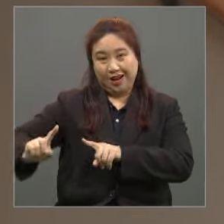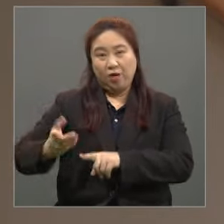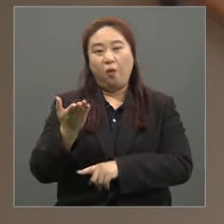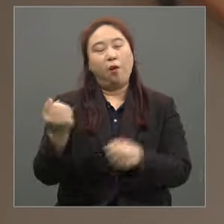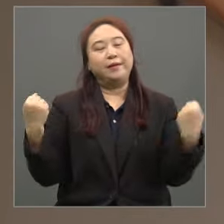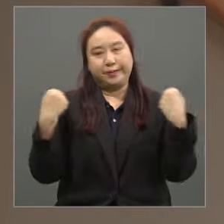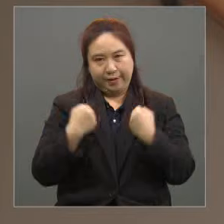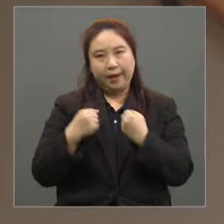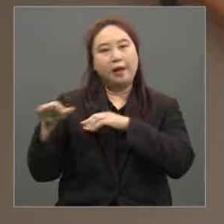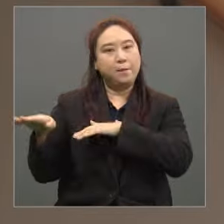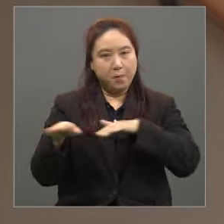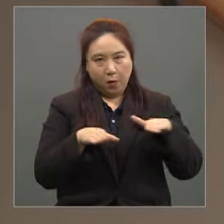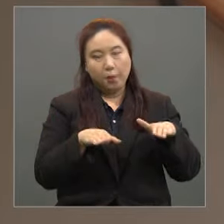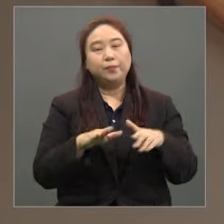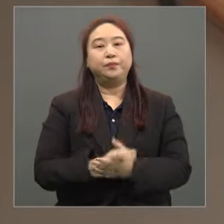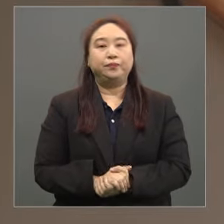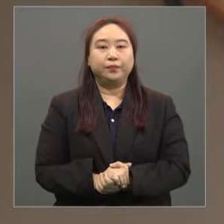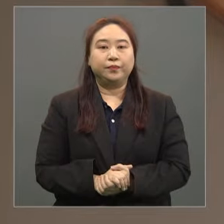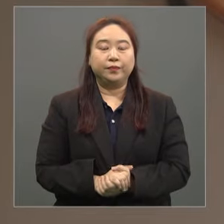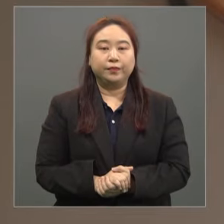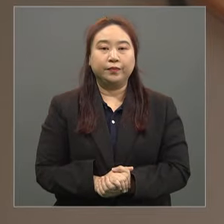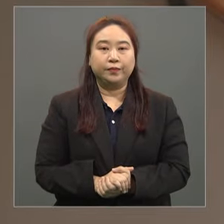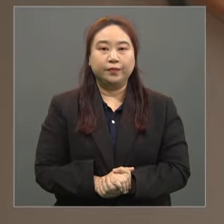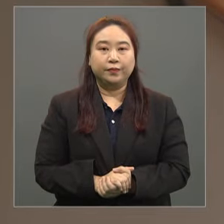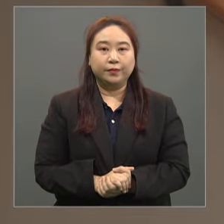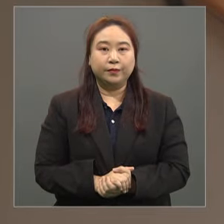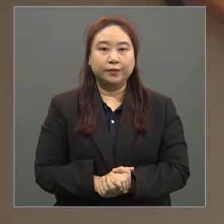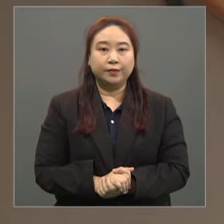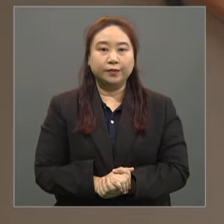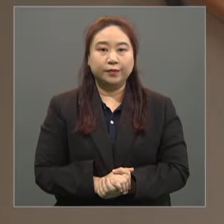กายโดยพร้อมเพรียงกันพร้อมประดับตราสัญลักษณ์ครับ